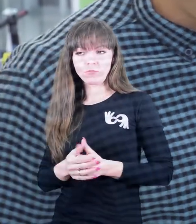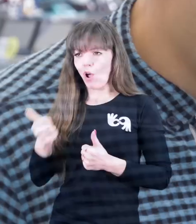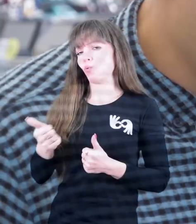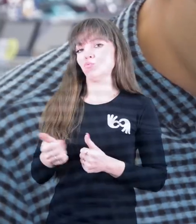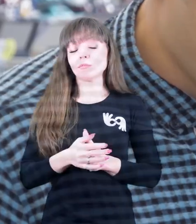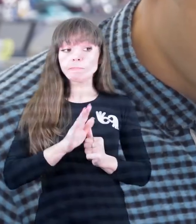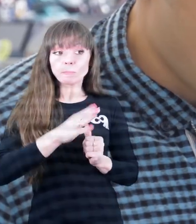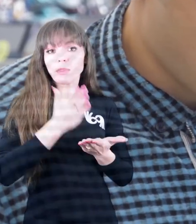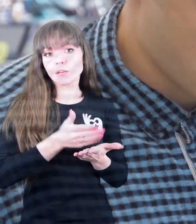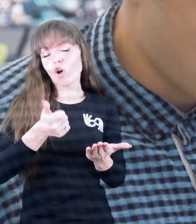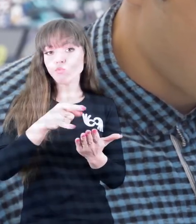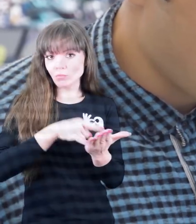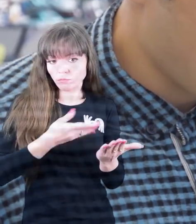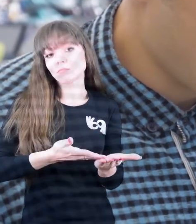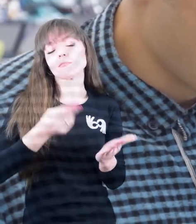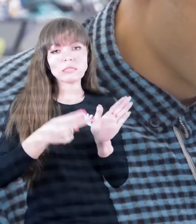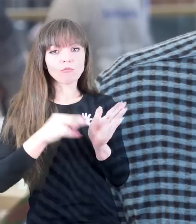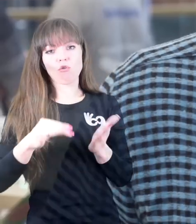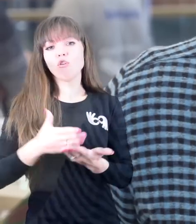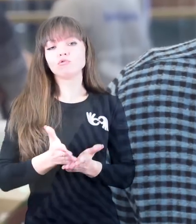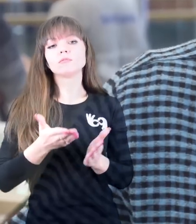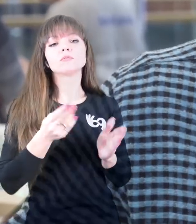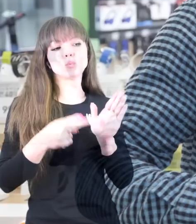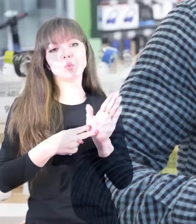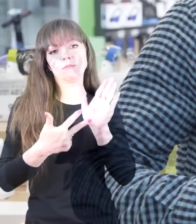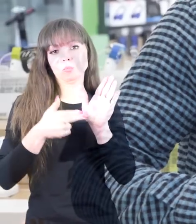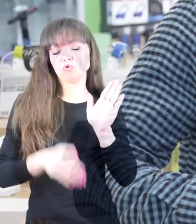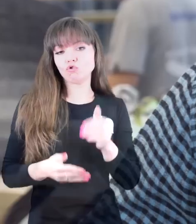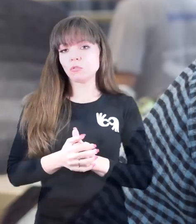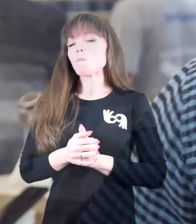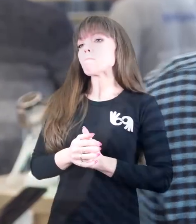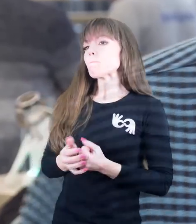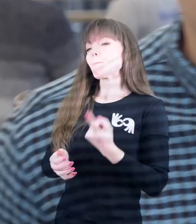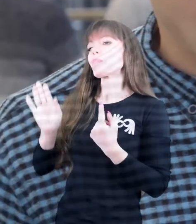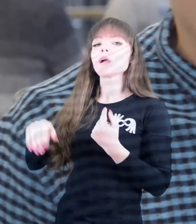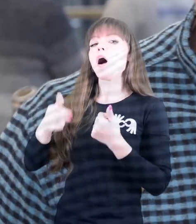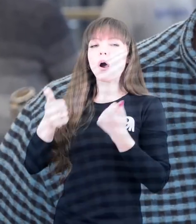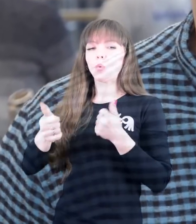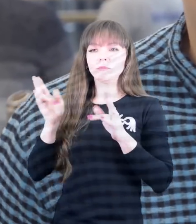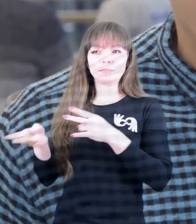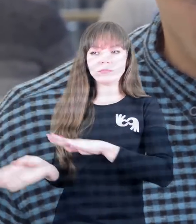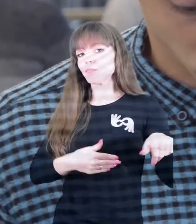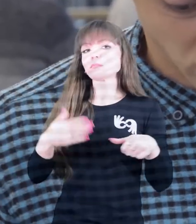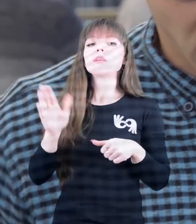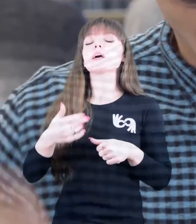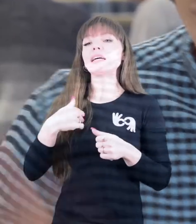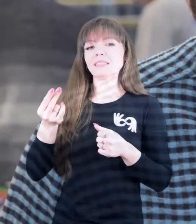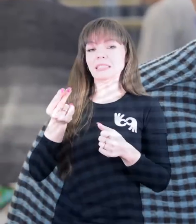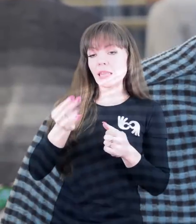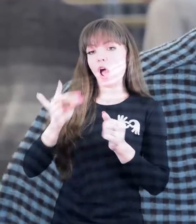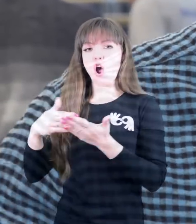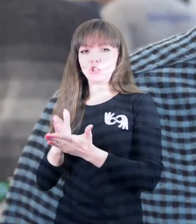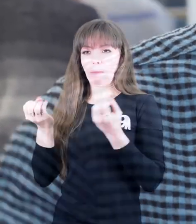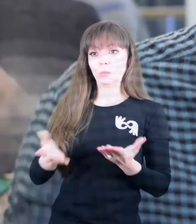Хороший. Смотрите, есть хороший смартфон, цена, качество. Ага, а сколько он стоит? 8000. Ага, я понял. Значит, забыли про хороший, мне нужен телефон,